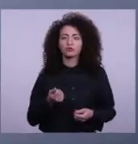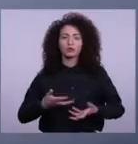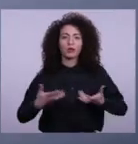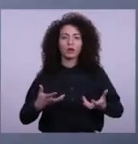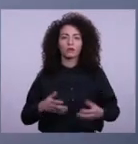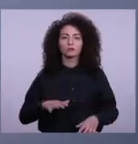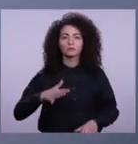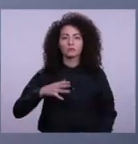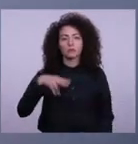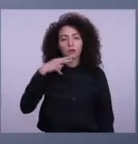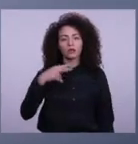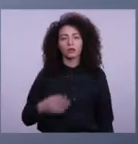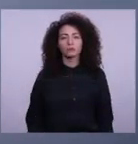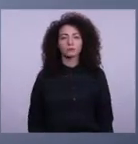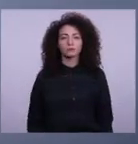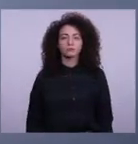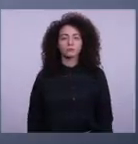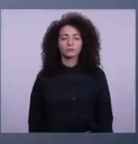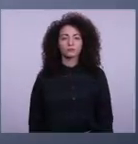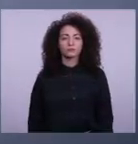وعم تشتري غراض. بالمطعم.